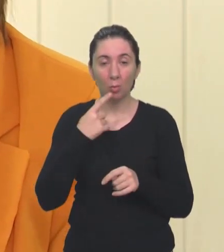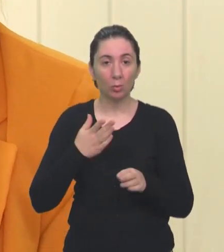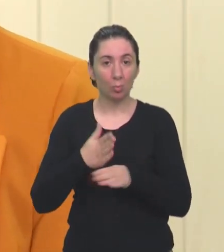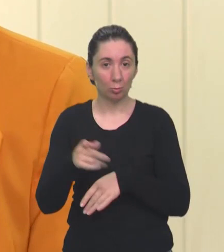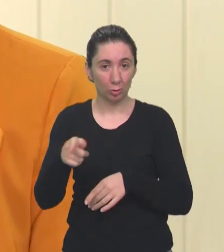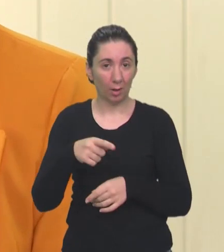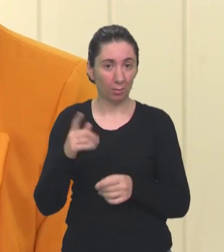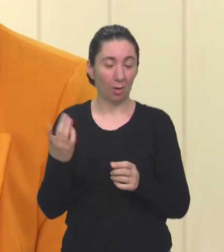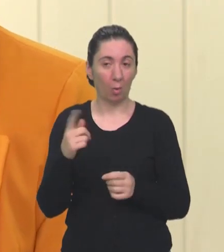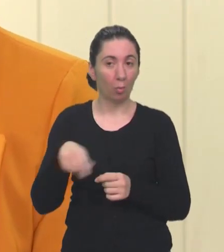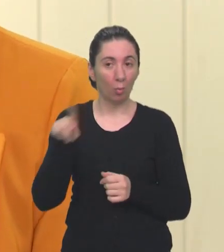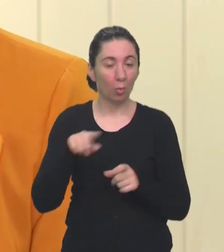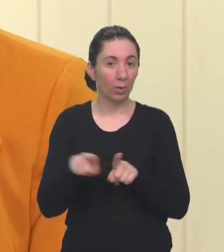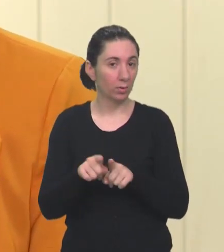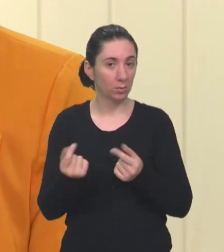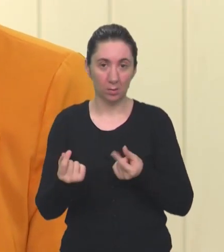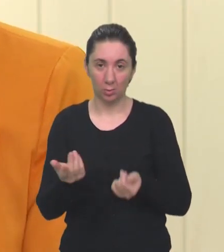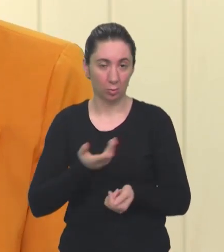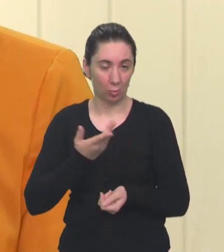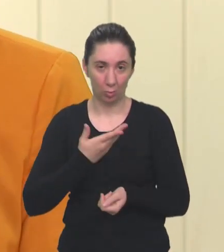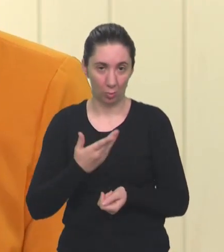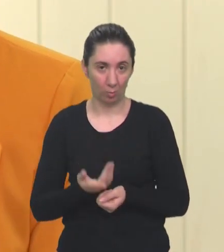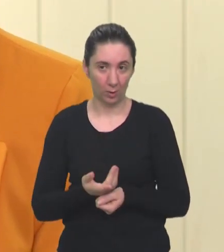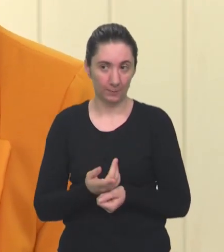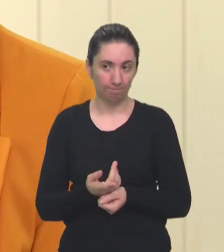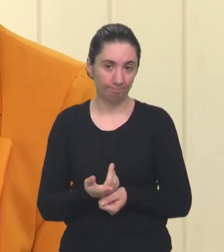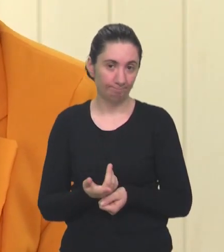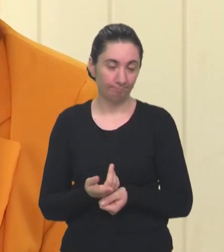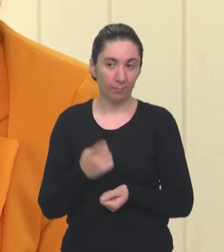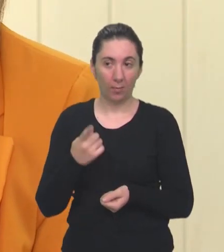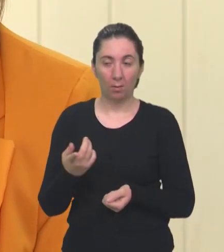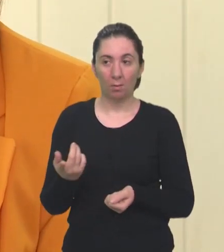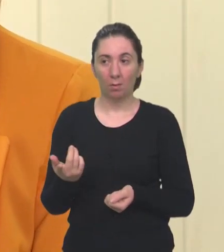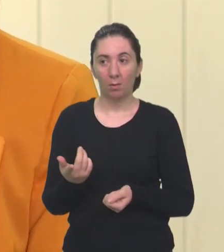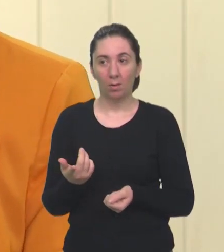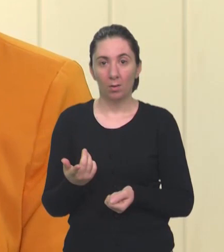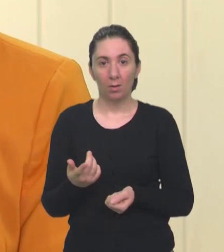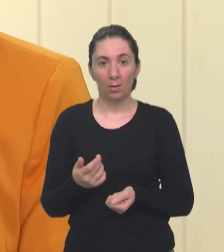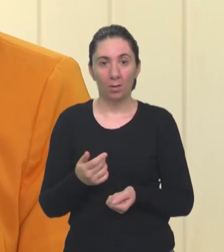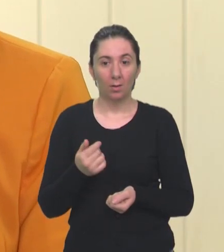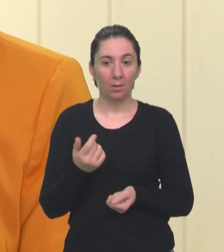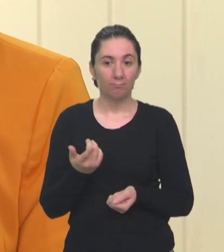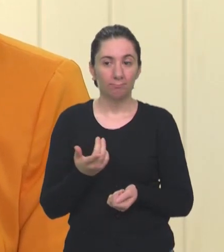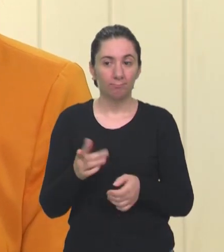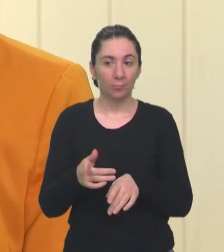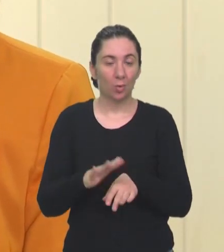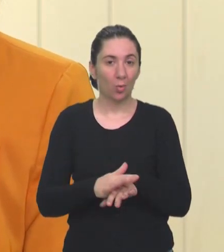taj krug na nekim istim iznosima, što s jedne strane se eto, s jedne strane eto, to